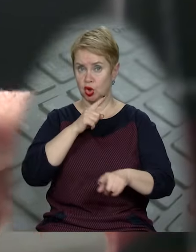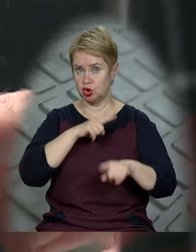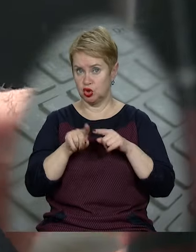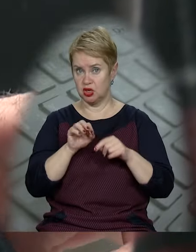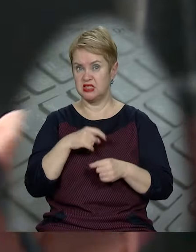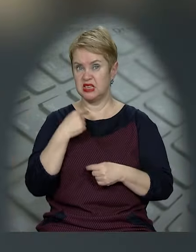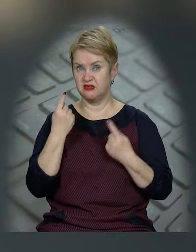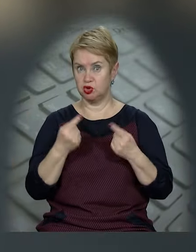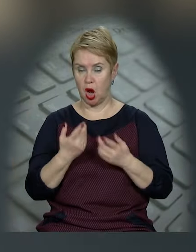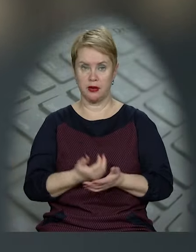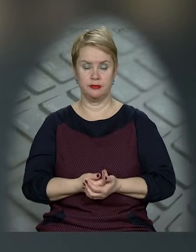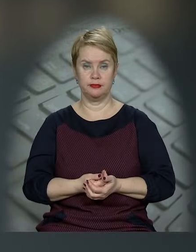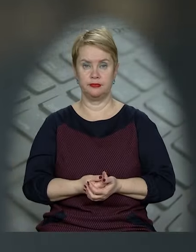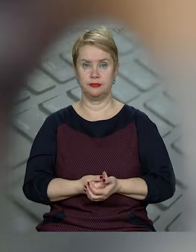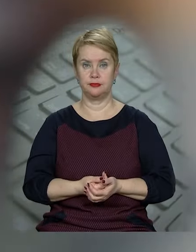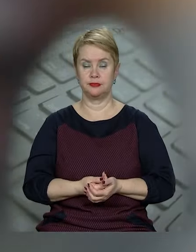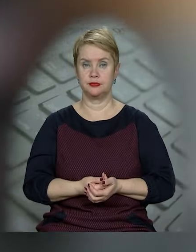ніж зазвичай.